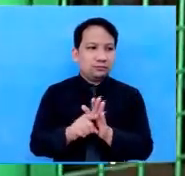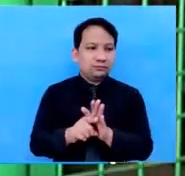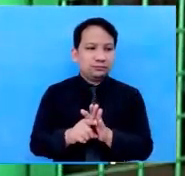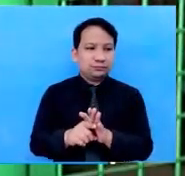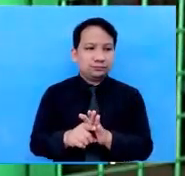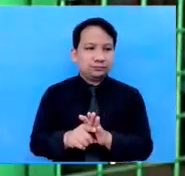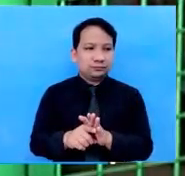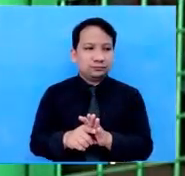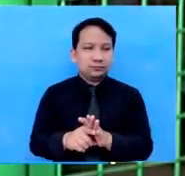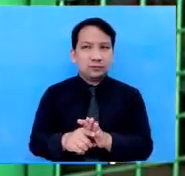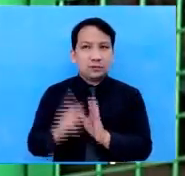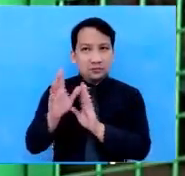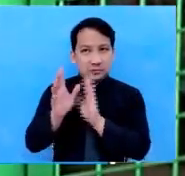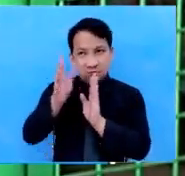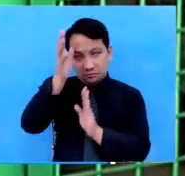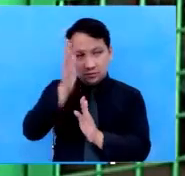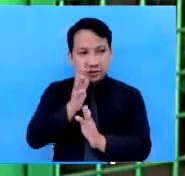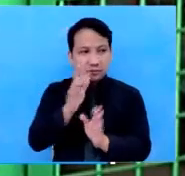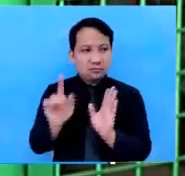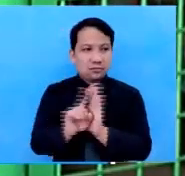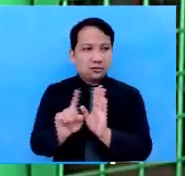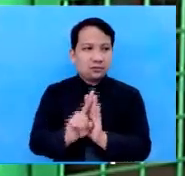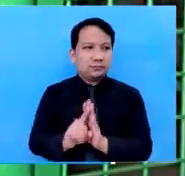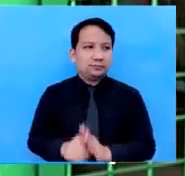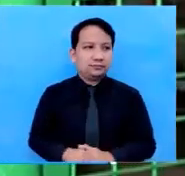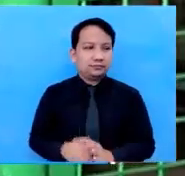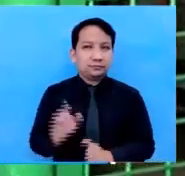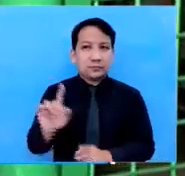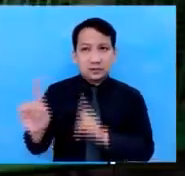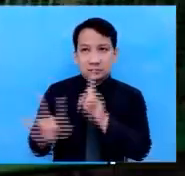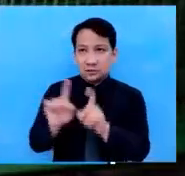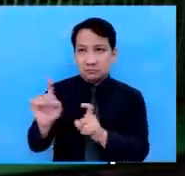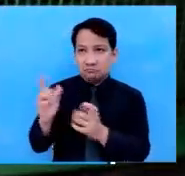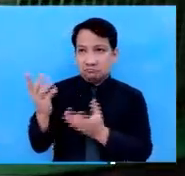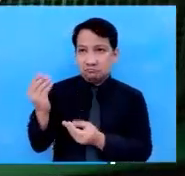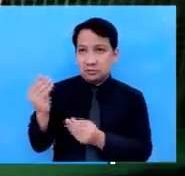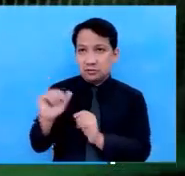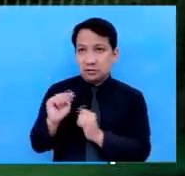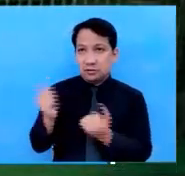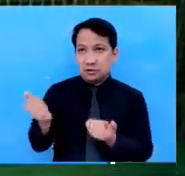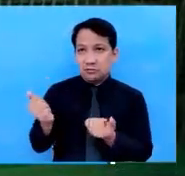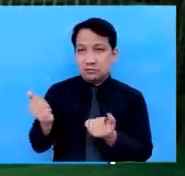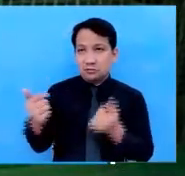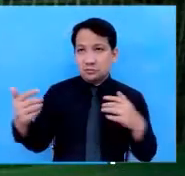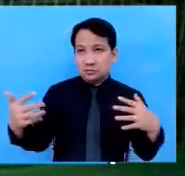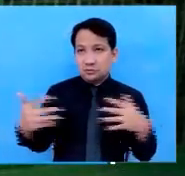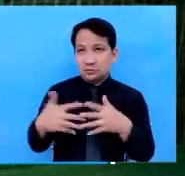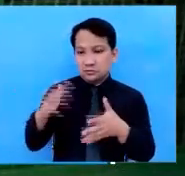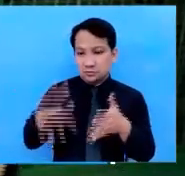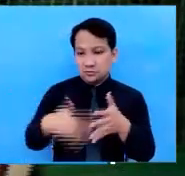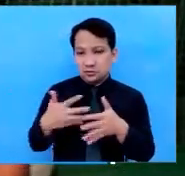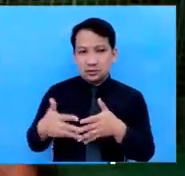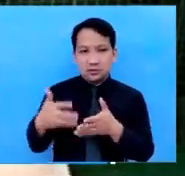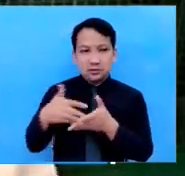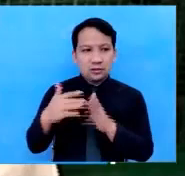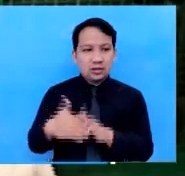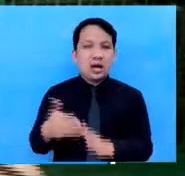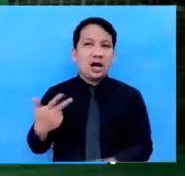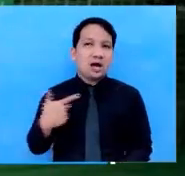mga magulang. In terms naman doon sa tanong mo kung paano yung pagsasalubong ng mga estudyante, meron kasing mga